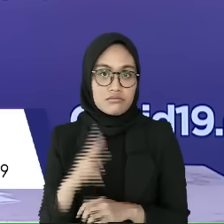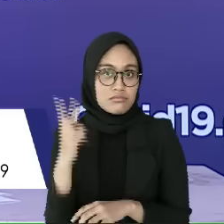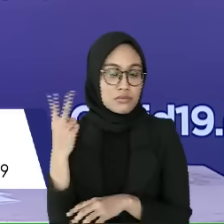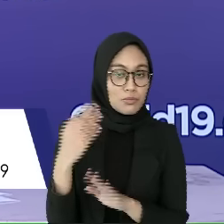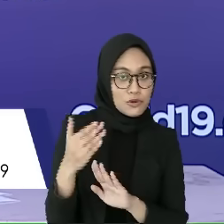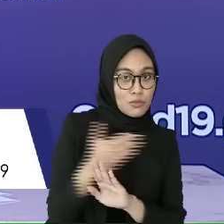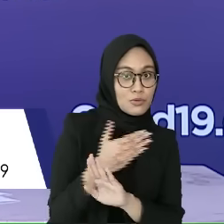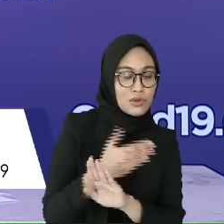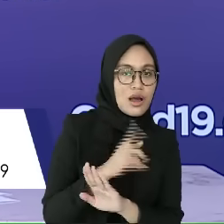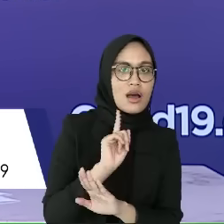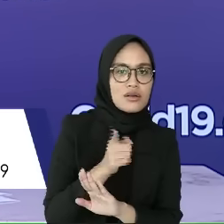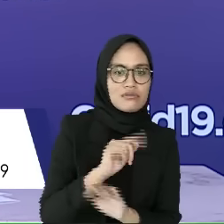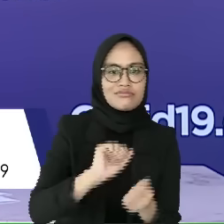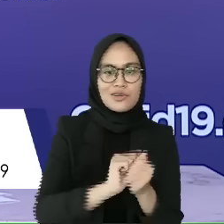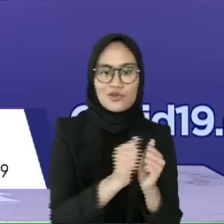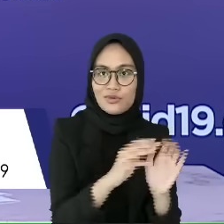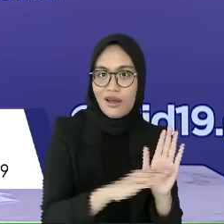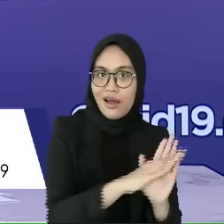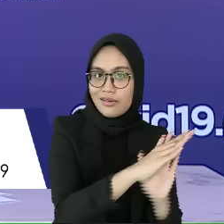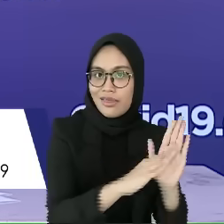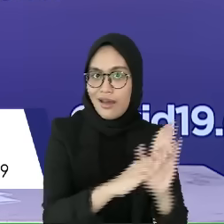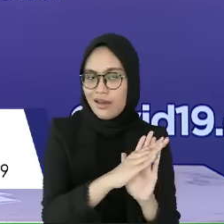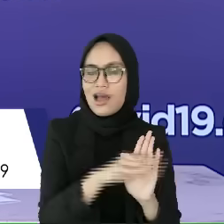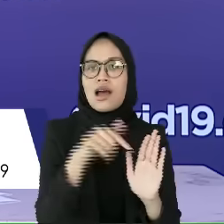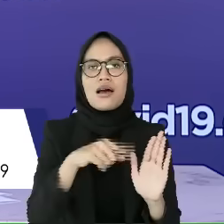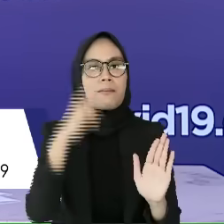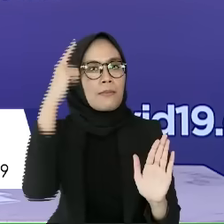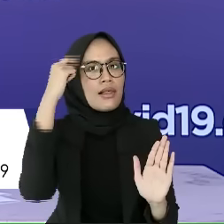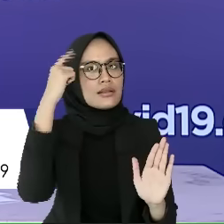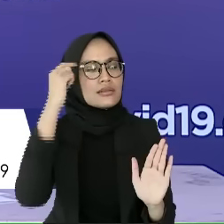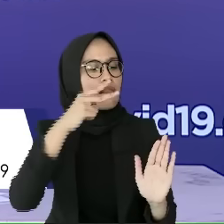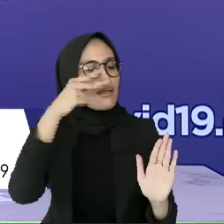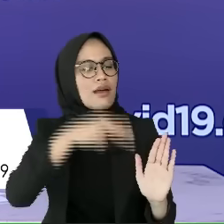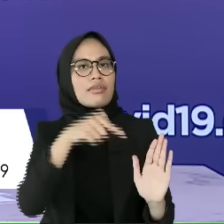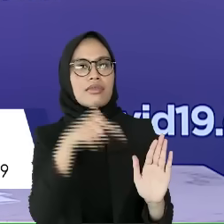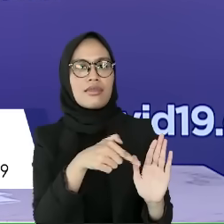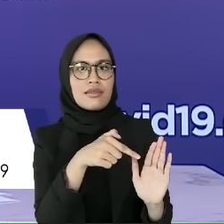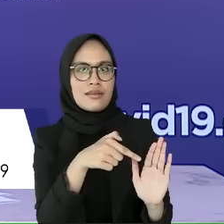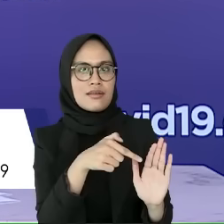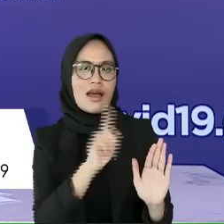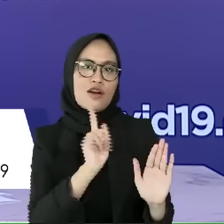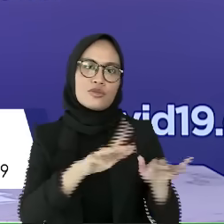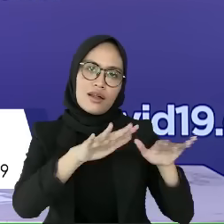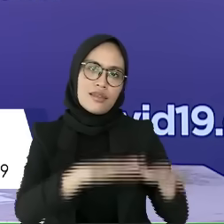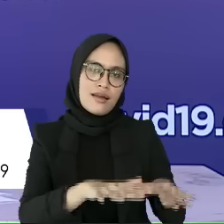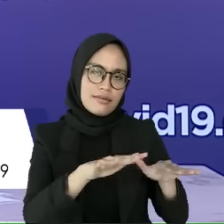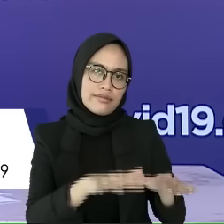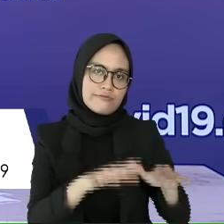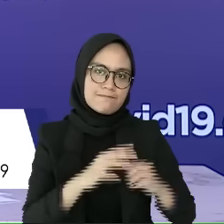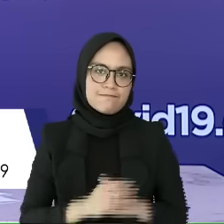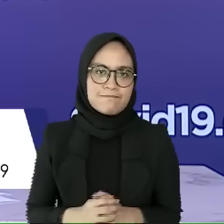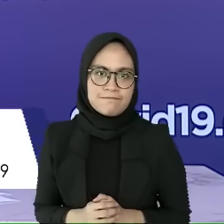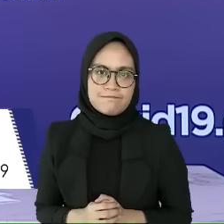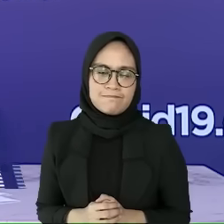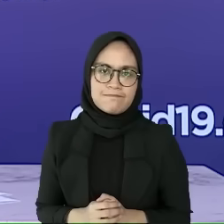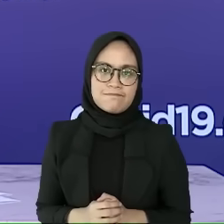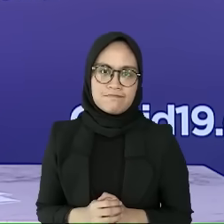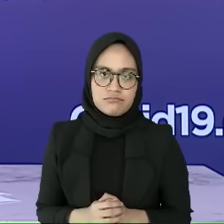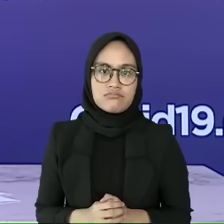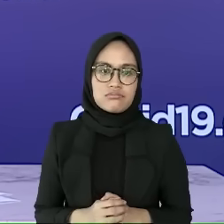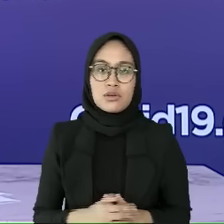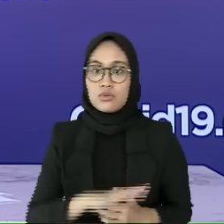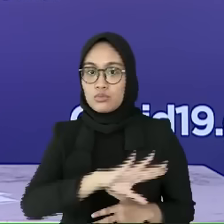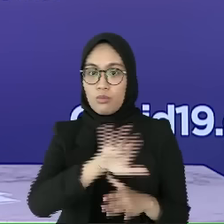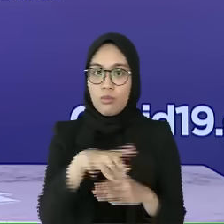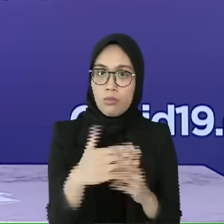harus semakin tangguh dalam menghadapi pandemi COVID-19 ini. Perlu dipahami bahwa mobilitas